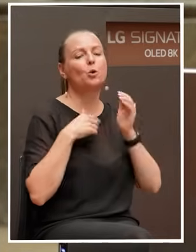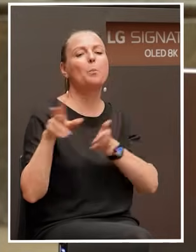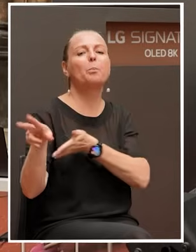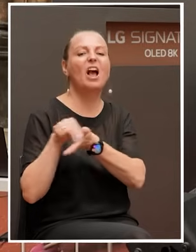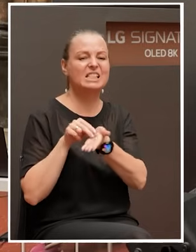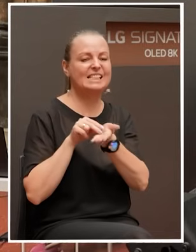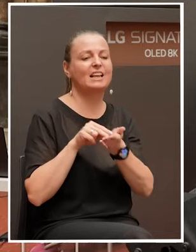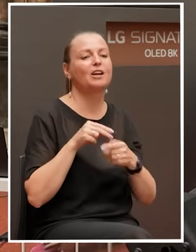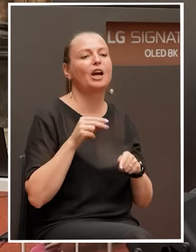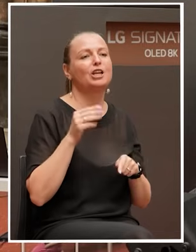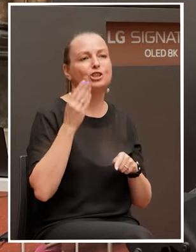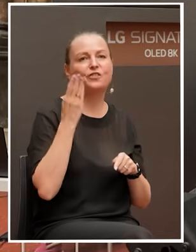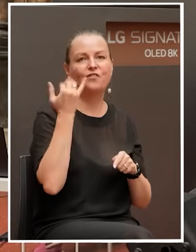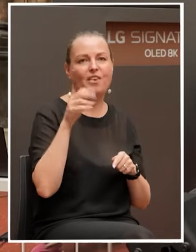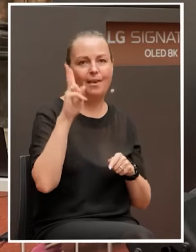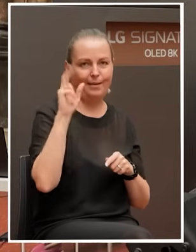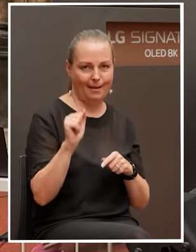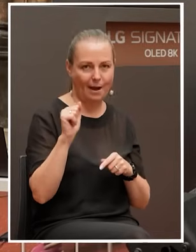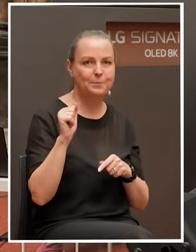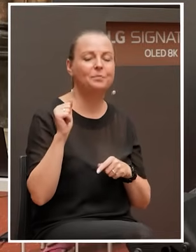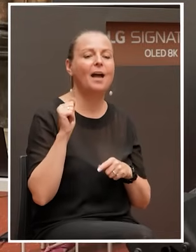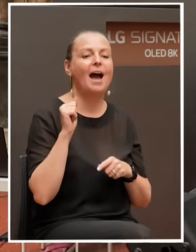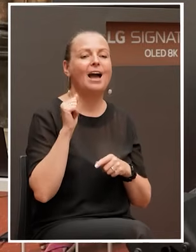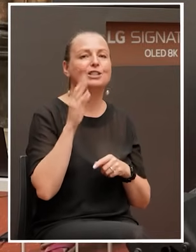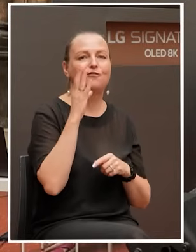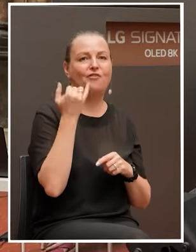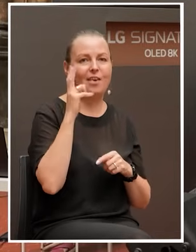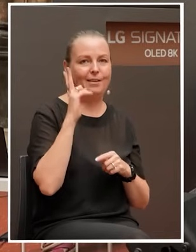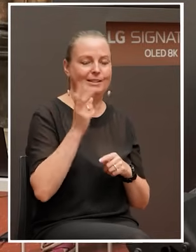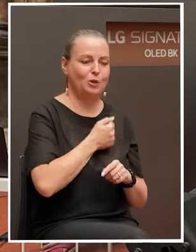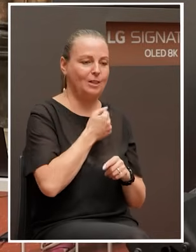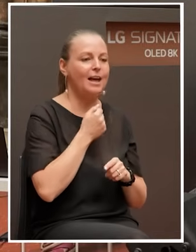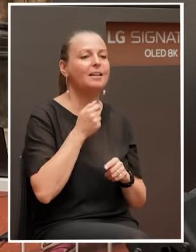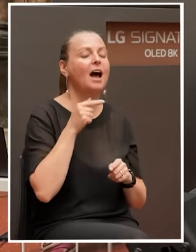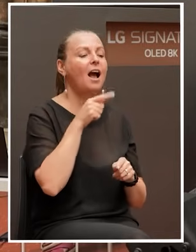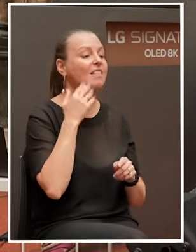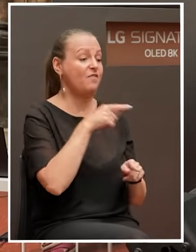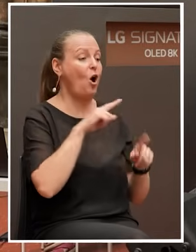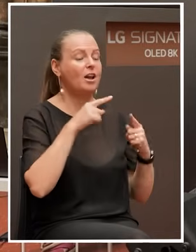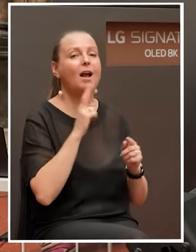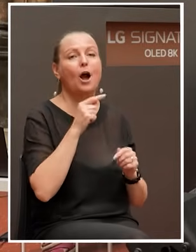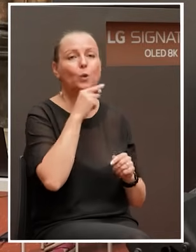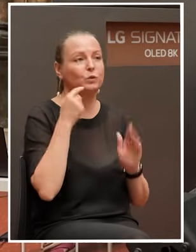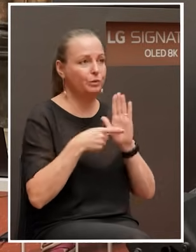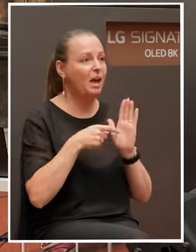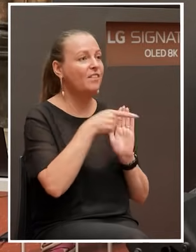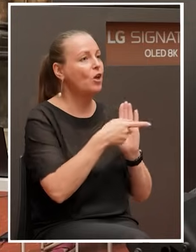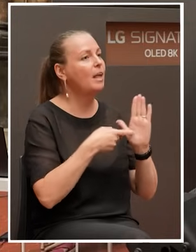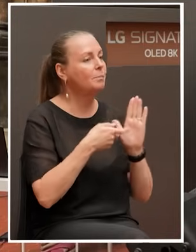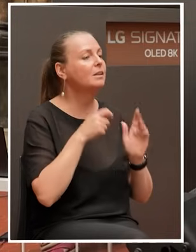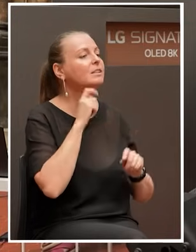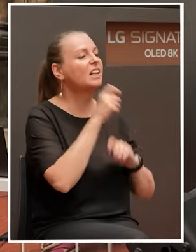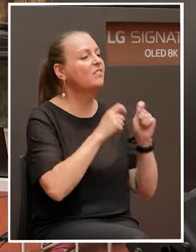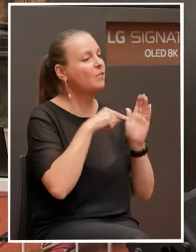Швейка, когда его схватила австро-венгерская контрразведка, как, очевидно, русского шпиона, его допрашивали, задавая